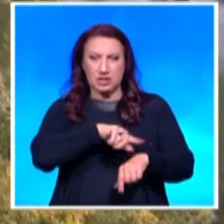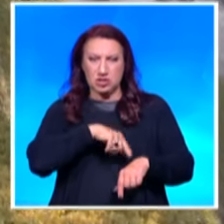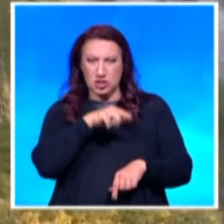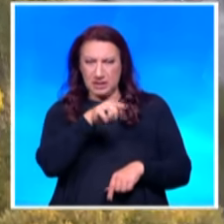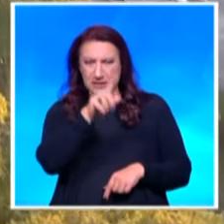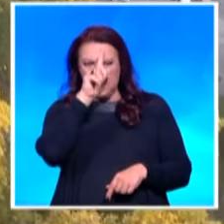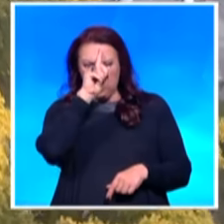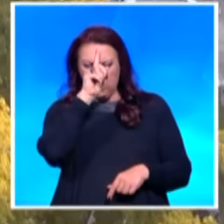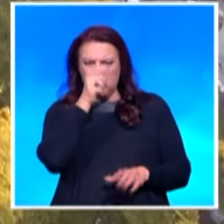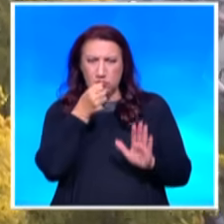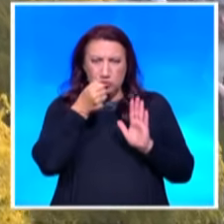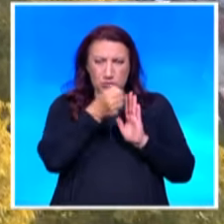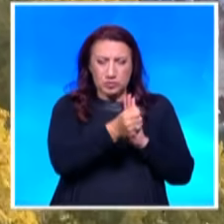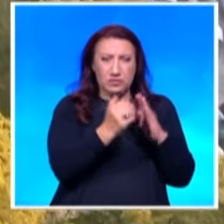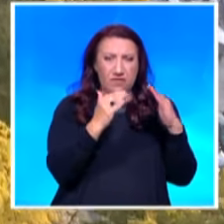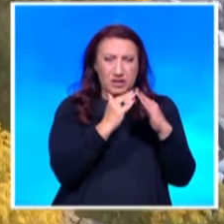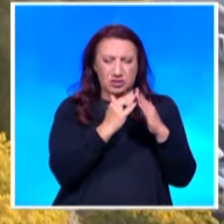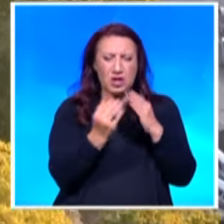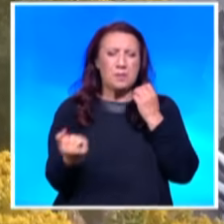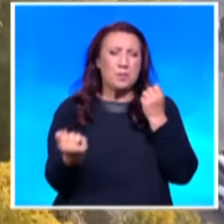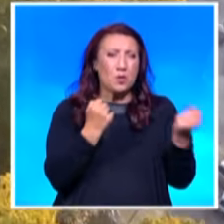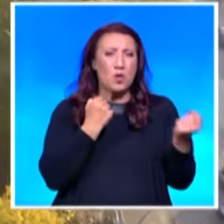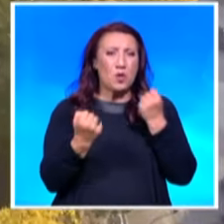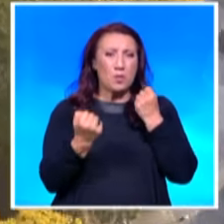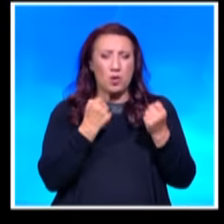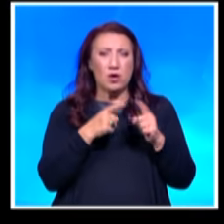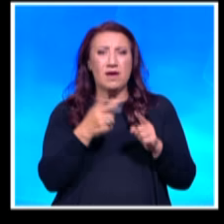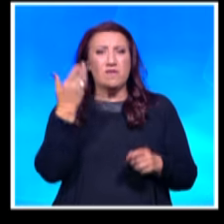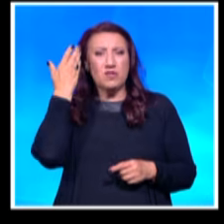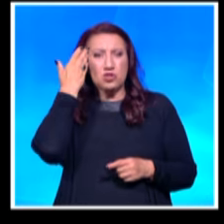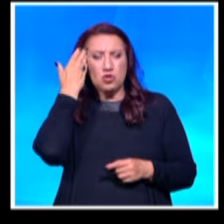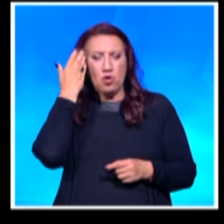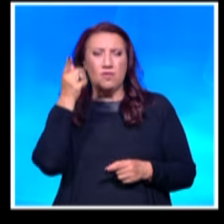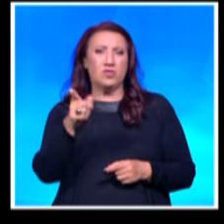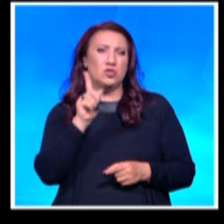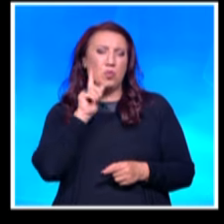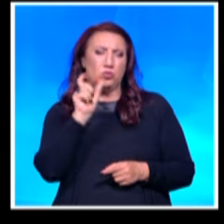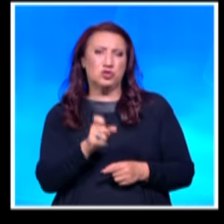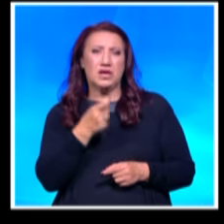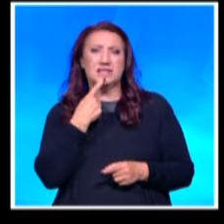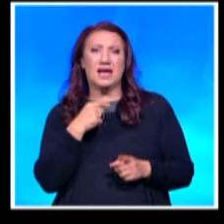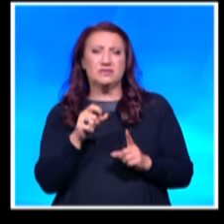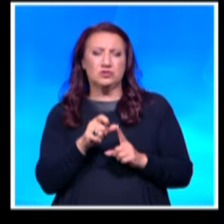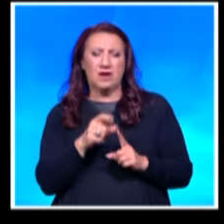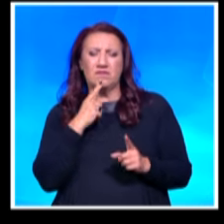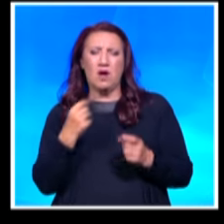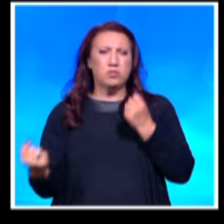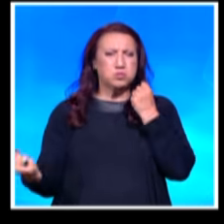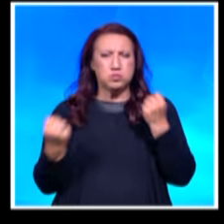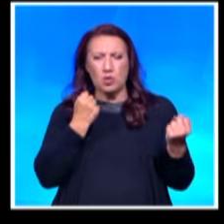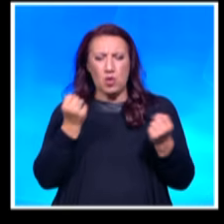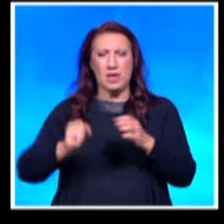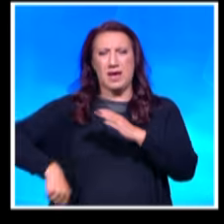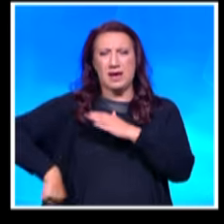малтретирано. Затова е обвинен 19-годишният криминално проявен Радослав. Нанесъл и побой с юмруци и ритници по главата и